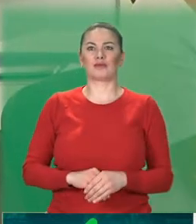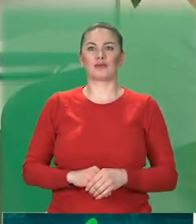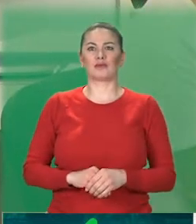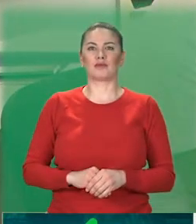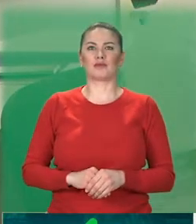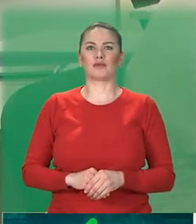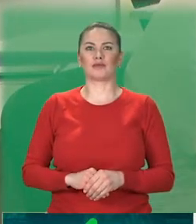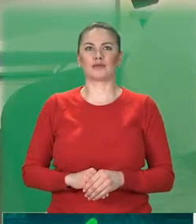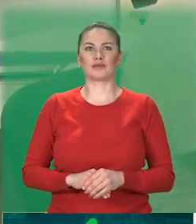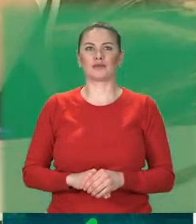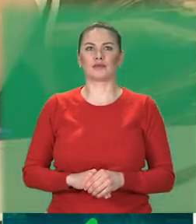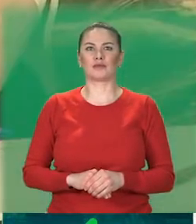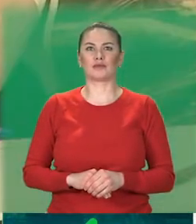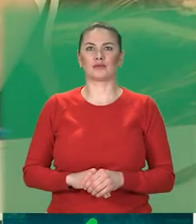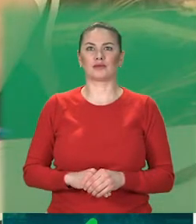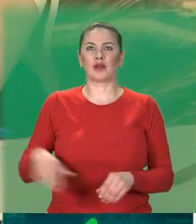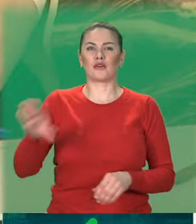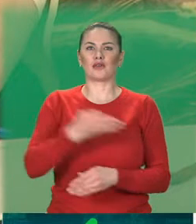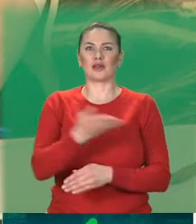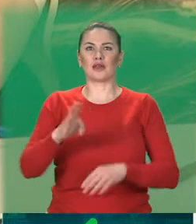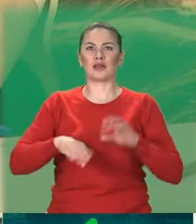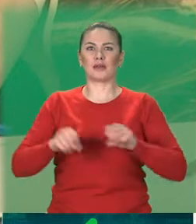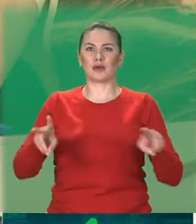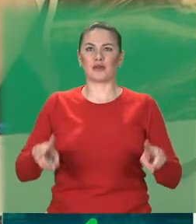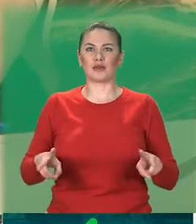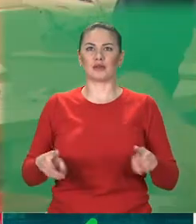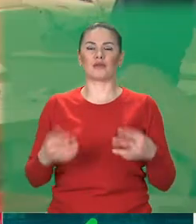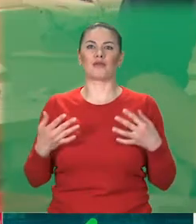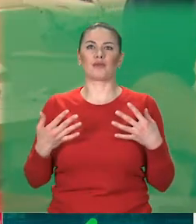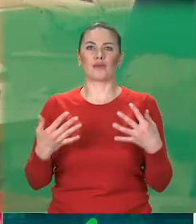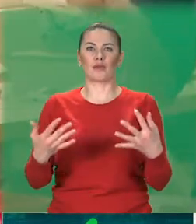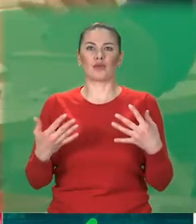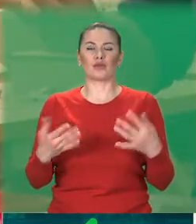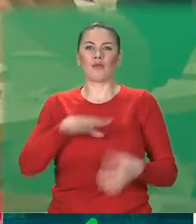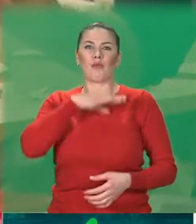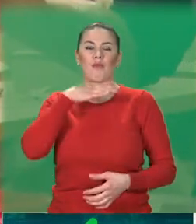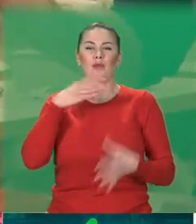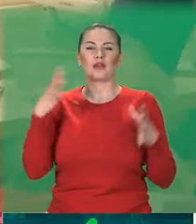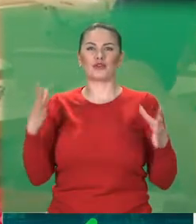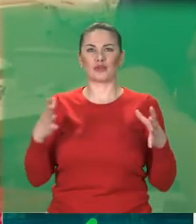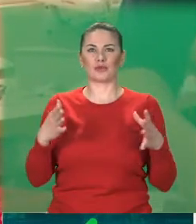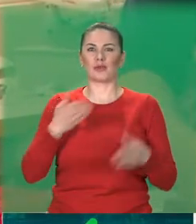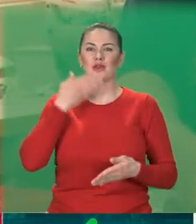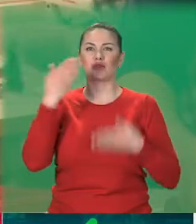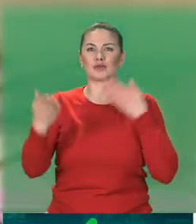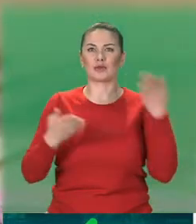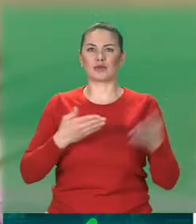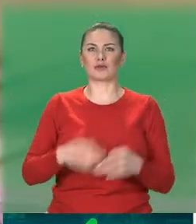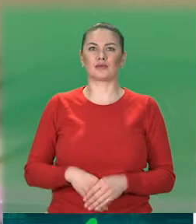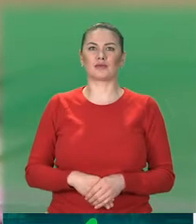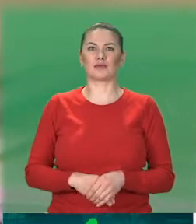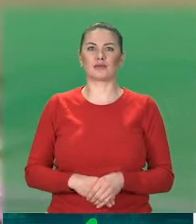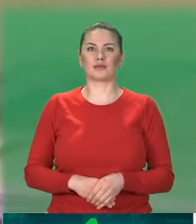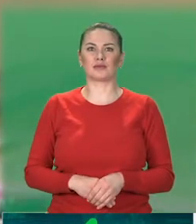найти работу для студентов проблемы не составит. Все эти специальности пользуются большим спросом на островах. Новую компетенцию можно